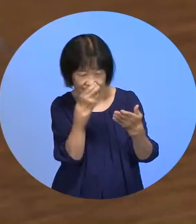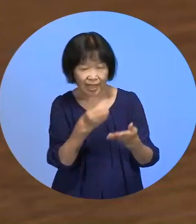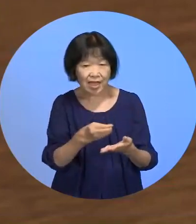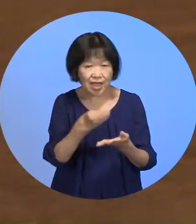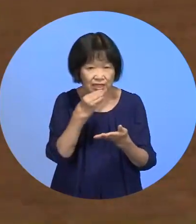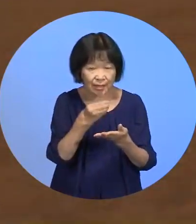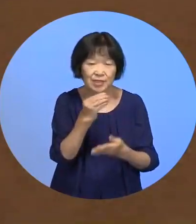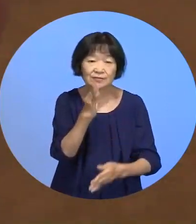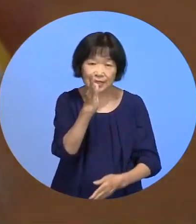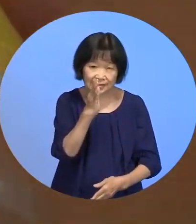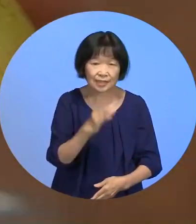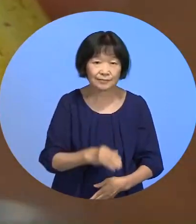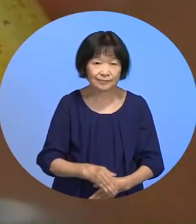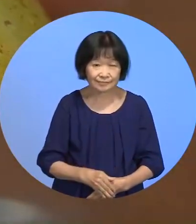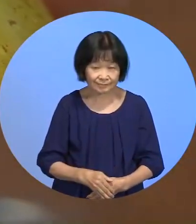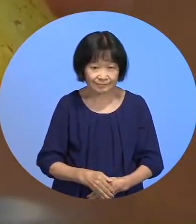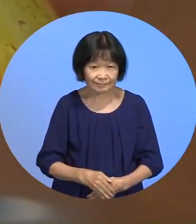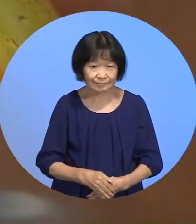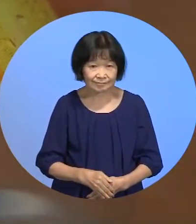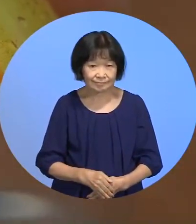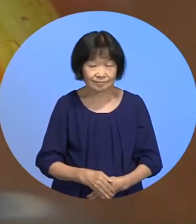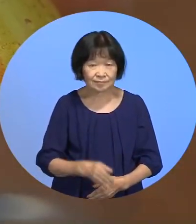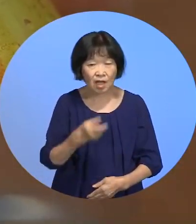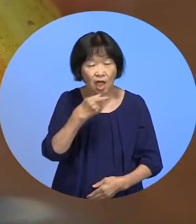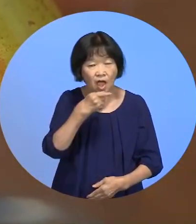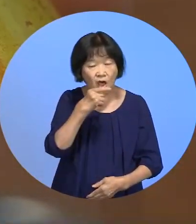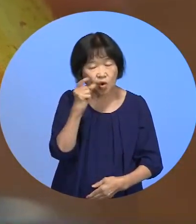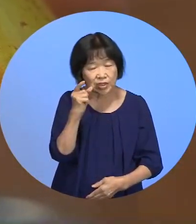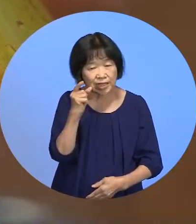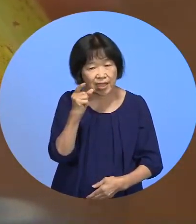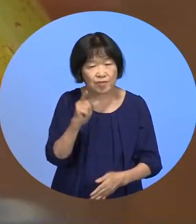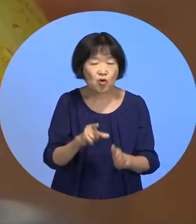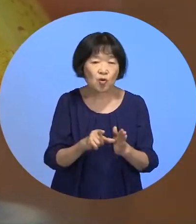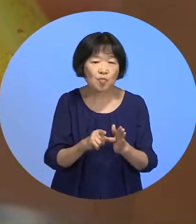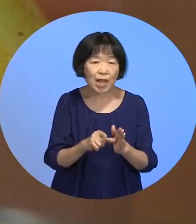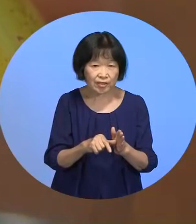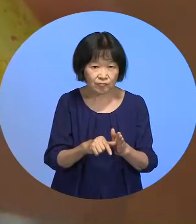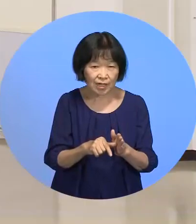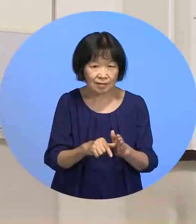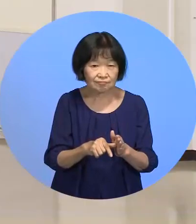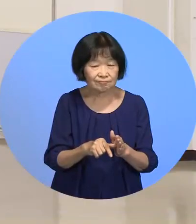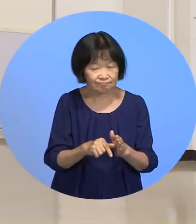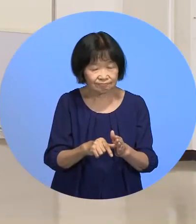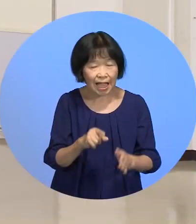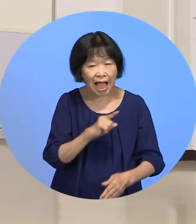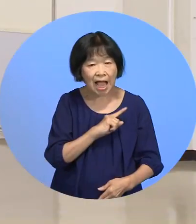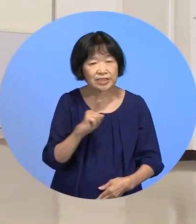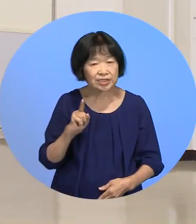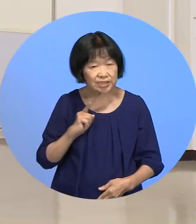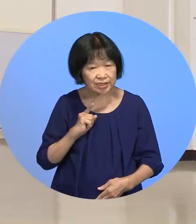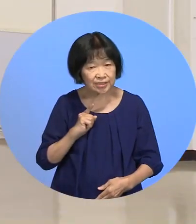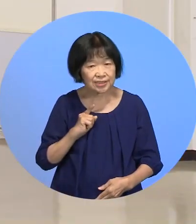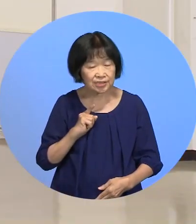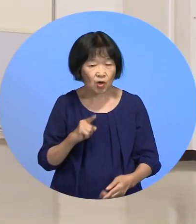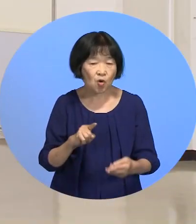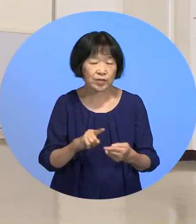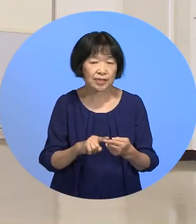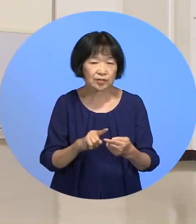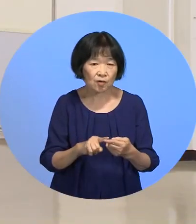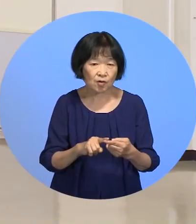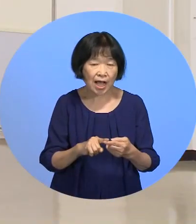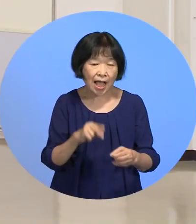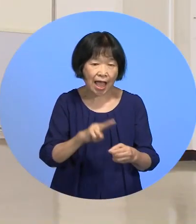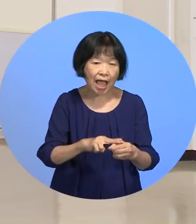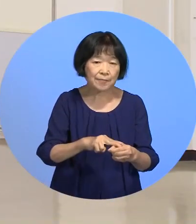べていただけたらと思います。アルコールの場合ですとだいたい1日適量がビール、